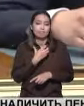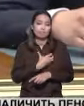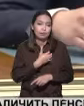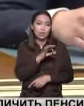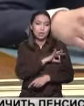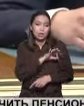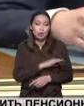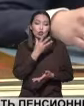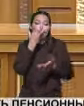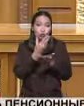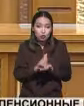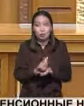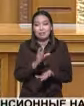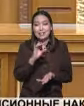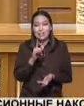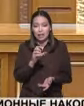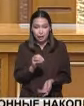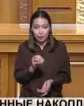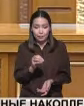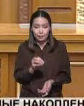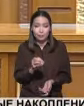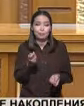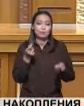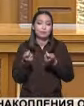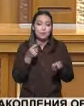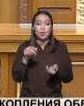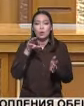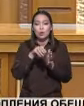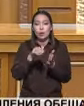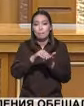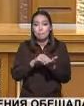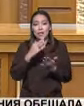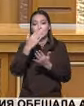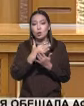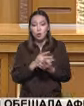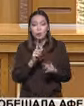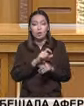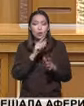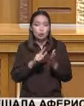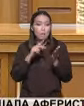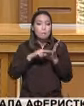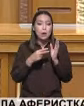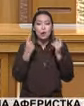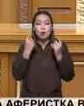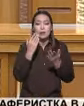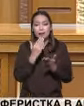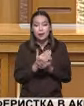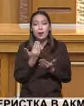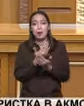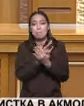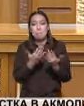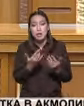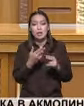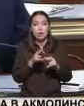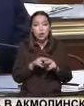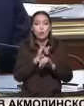использовать отечественное сырье. Правительством составлен перечень из 17 крупных проектов. В приоритете